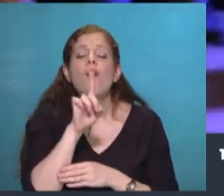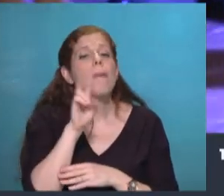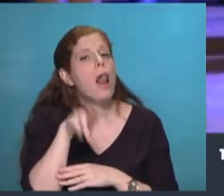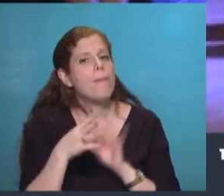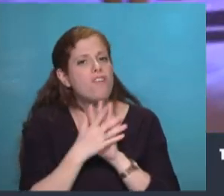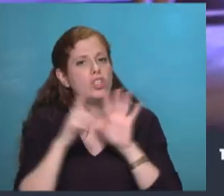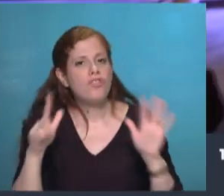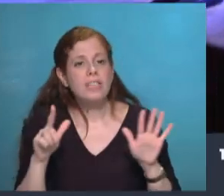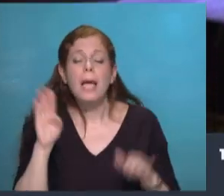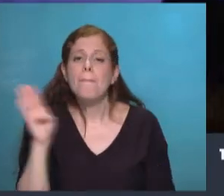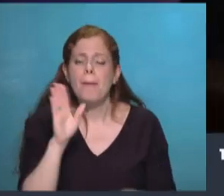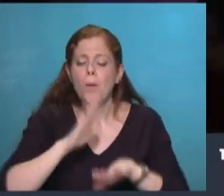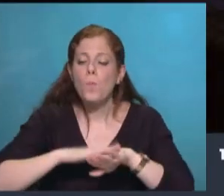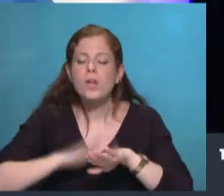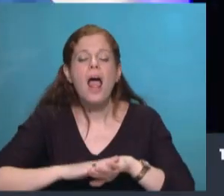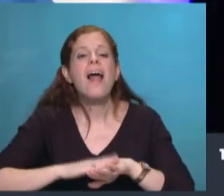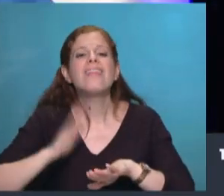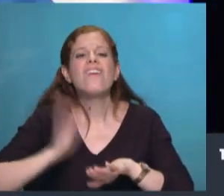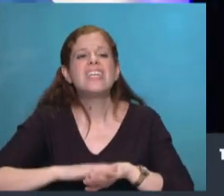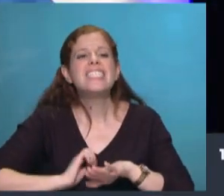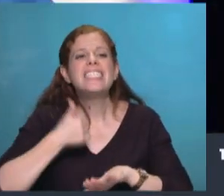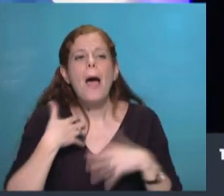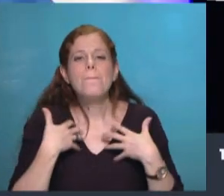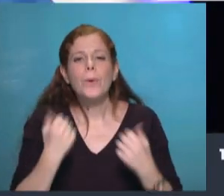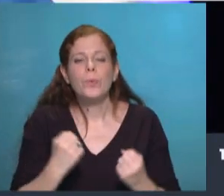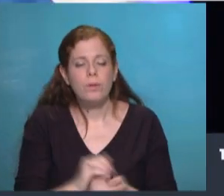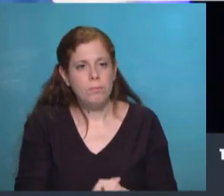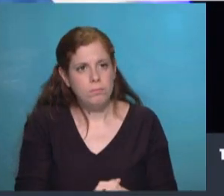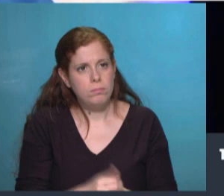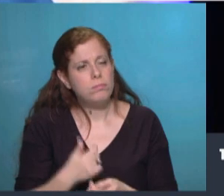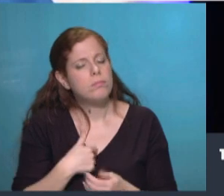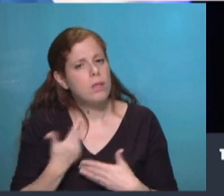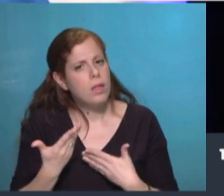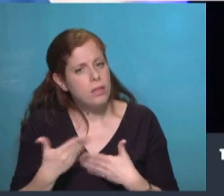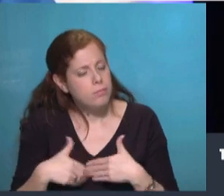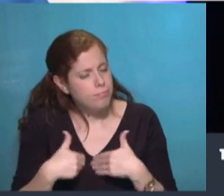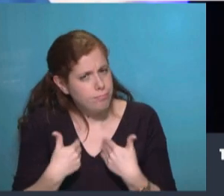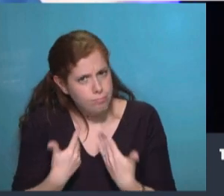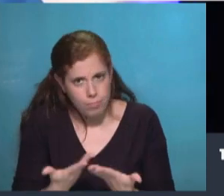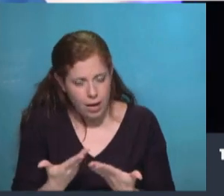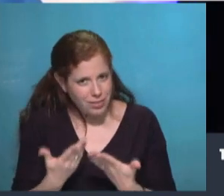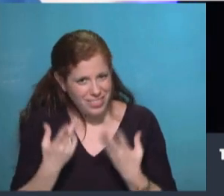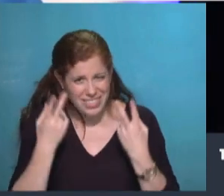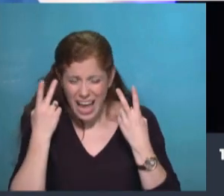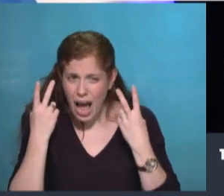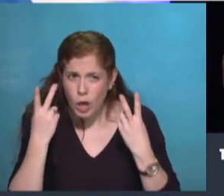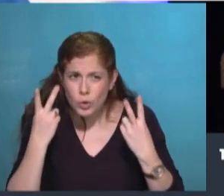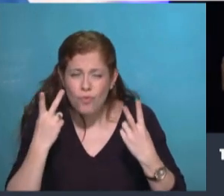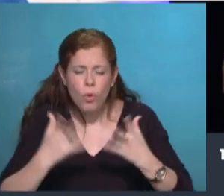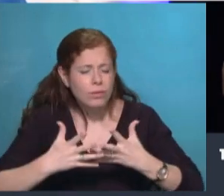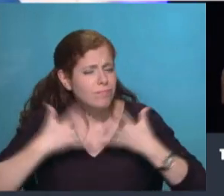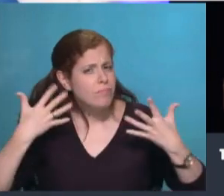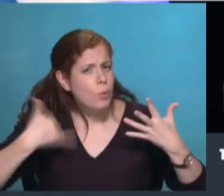מונה בנימין נתניהו לתפקיד שר הבריאות. אני מייחס חשיבות גדולה מאוד לבריאות הציבור